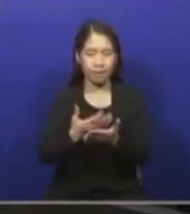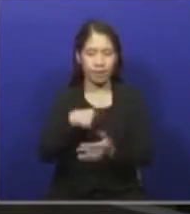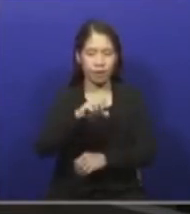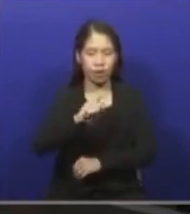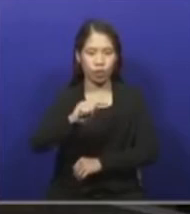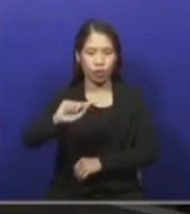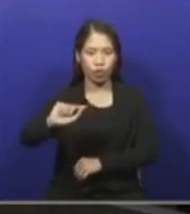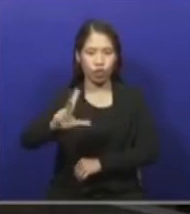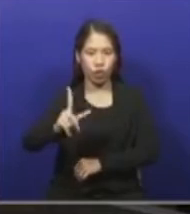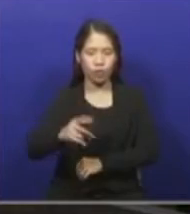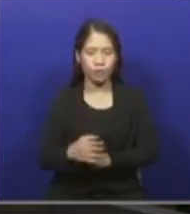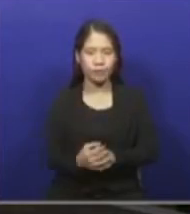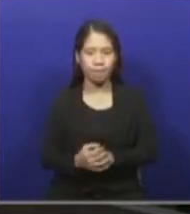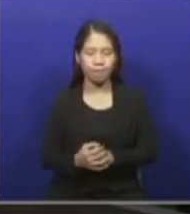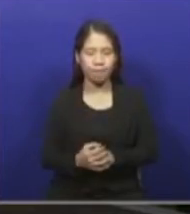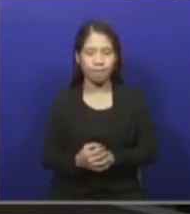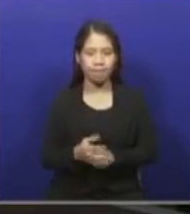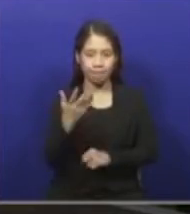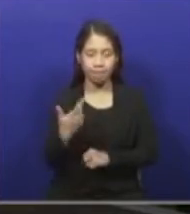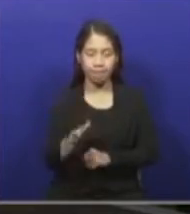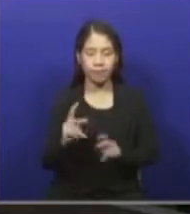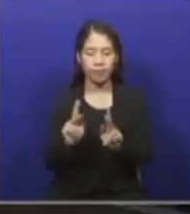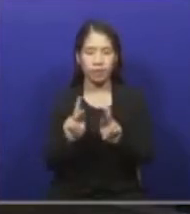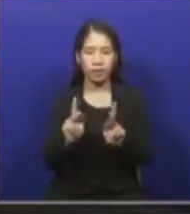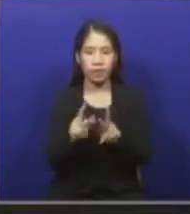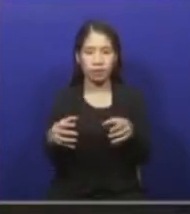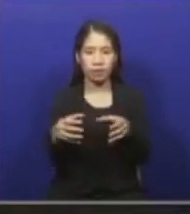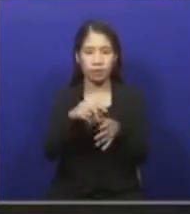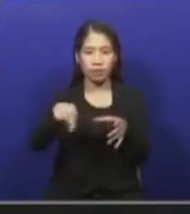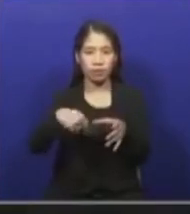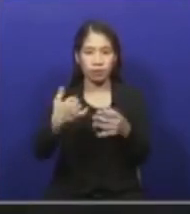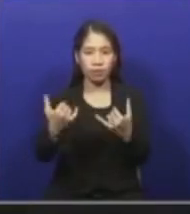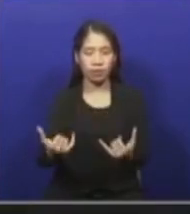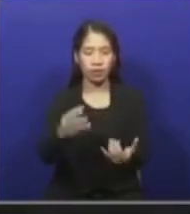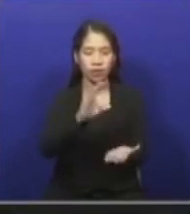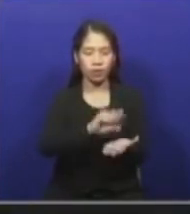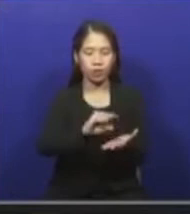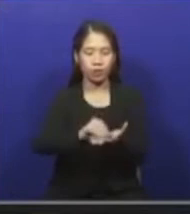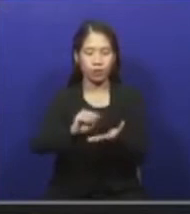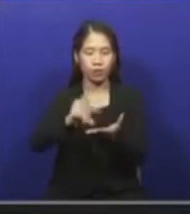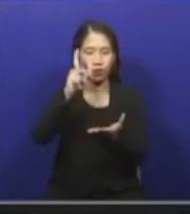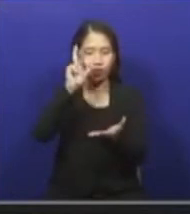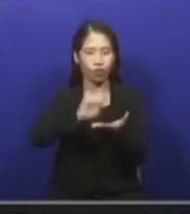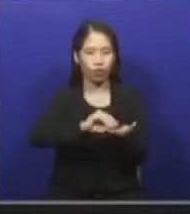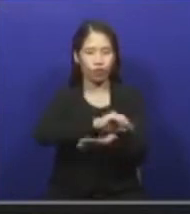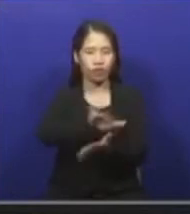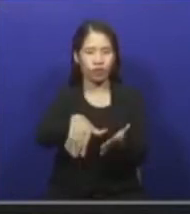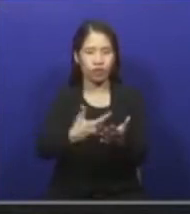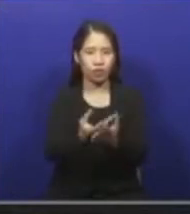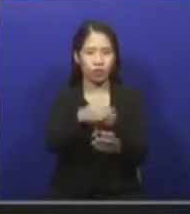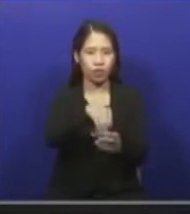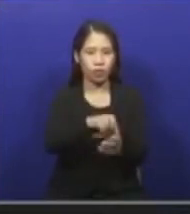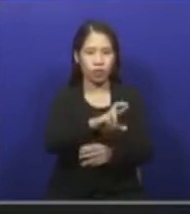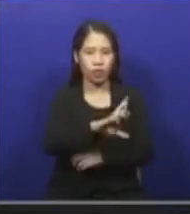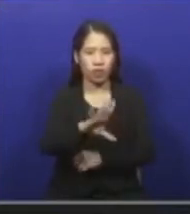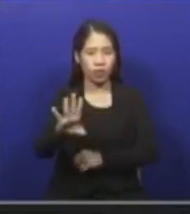นั่นเองครับและทันทีที่คณะกรรมการชุดนี้สามารถรวบรวมข้อมูลทั้งหมดซึ่งมีอยู่แล้วในระบบสารสนเท